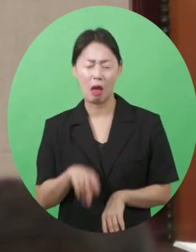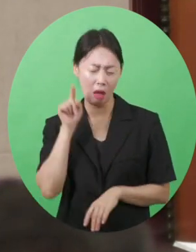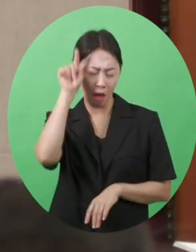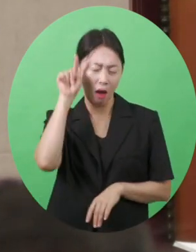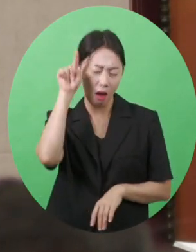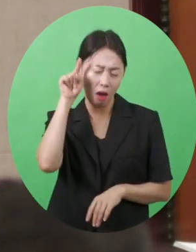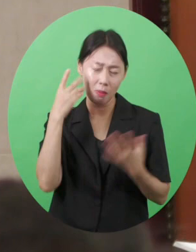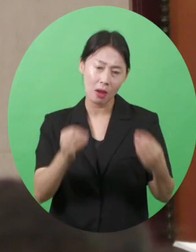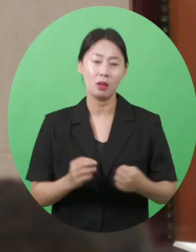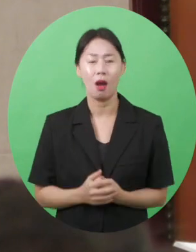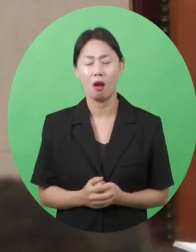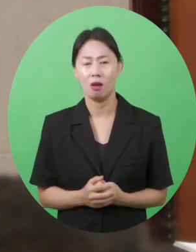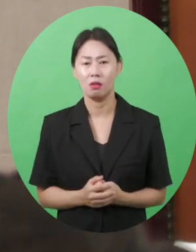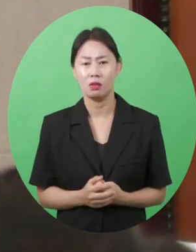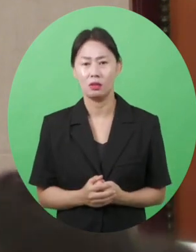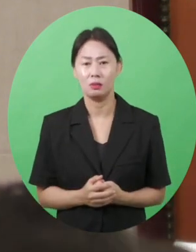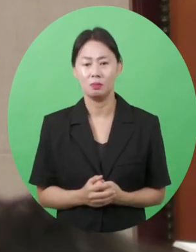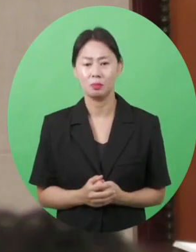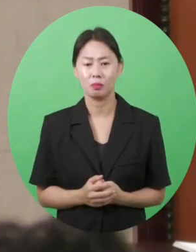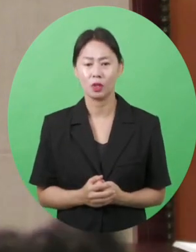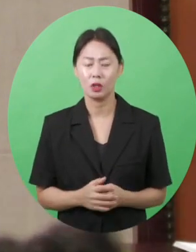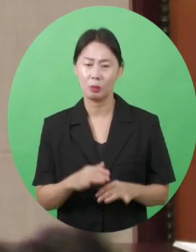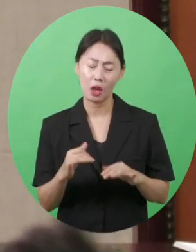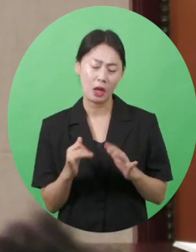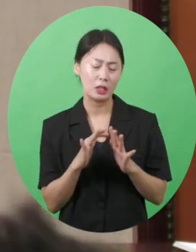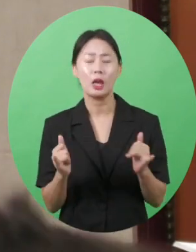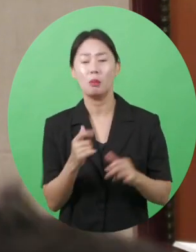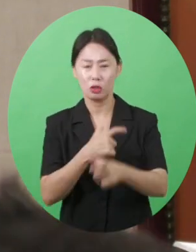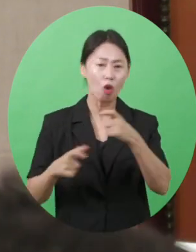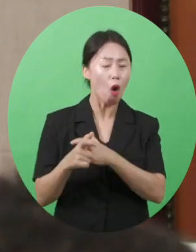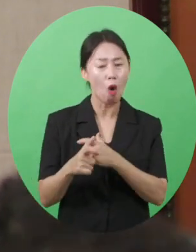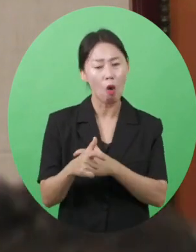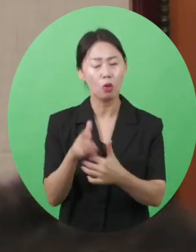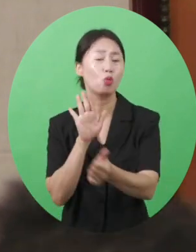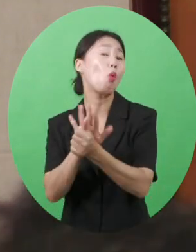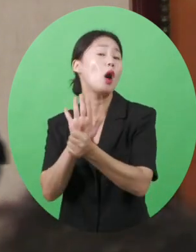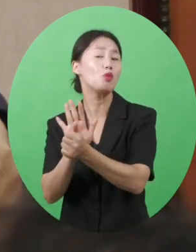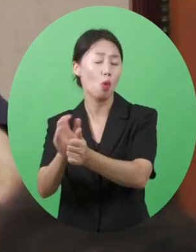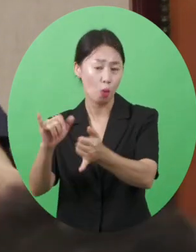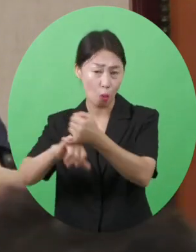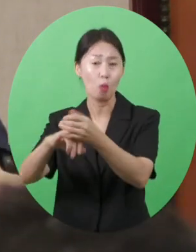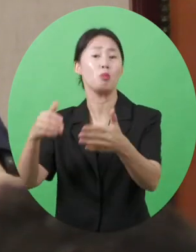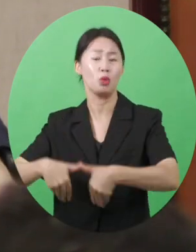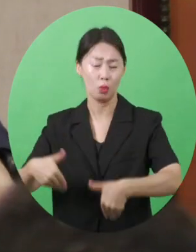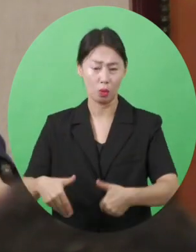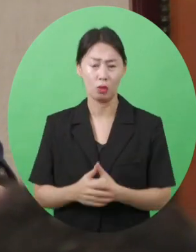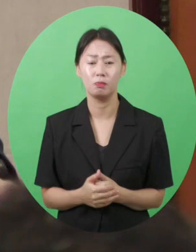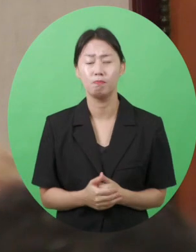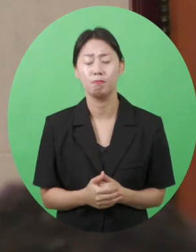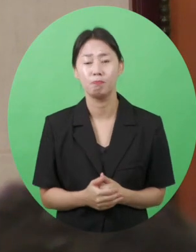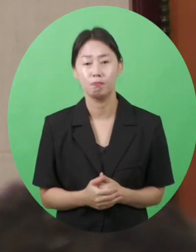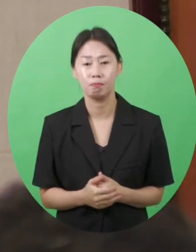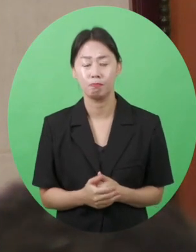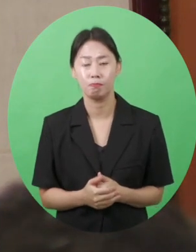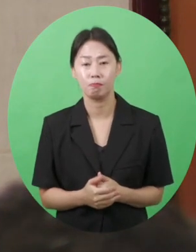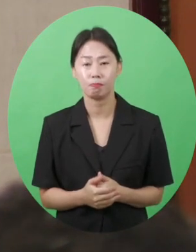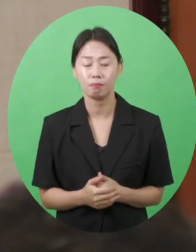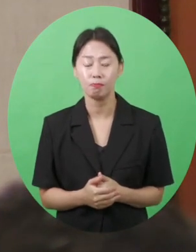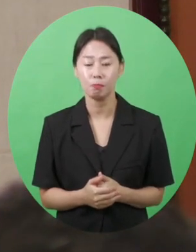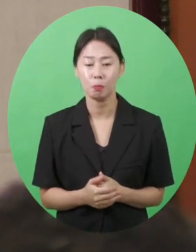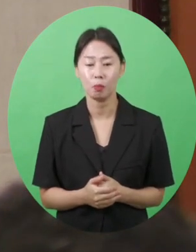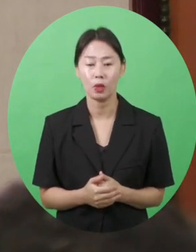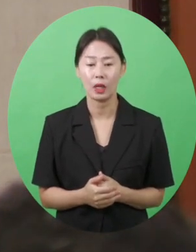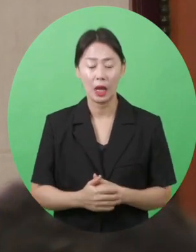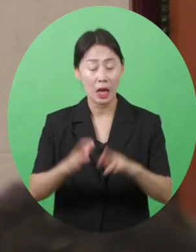스트레스 많이 받습니다. 이런 상황에서 인력 보강이라고 하는 부분들이 우리 전문성들을 담보할 수 있는 부분들이 아닌가 이런 생각이